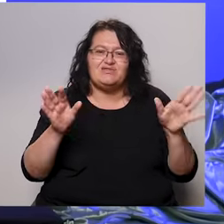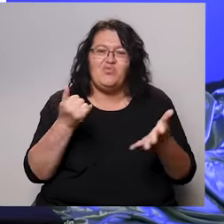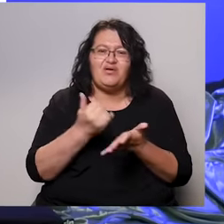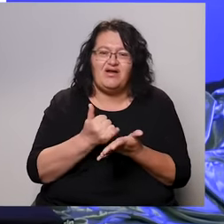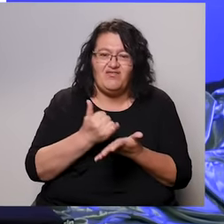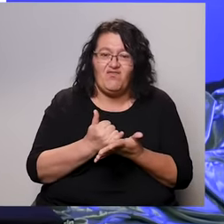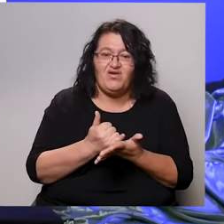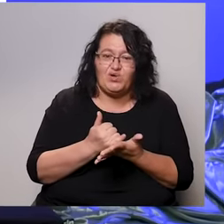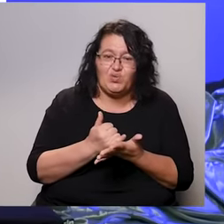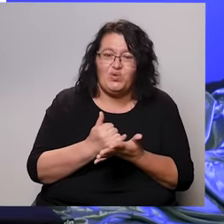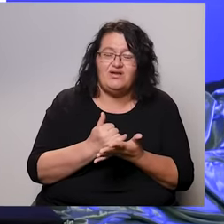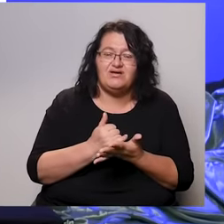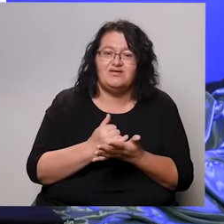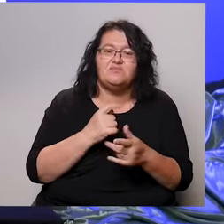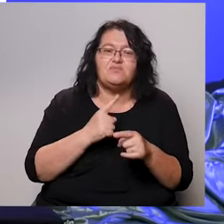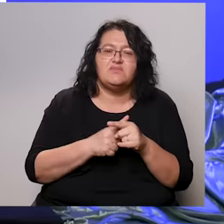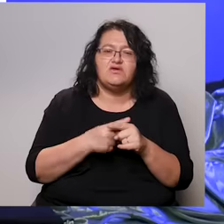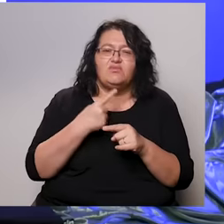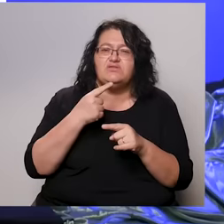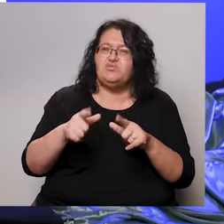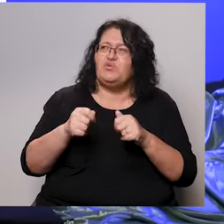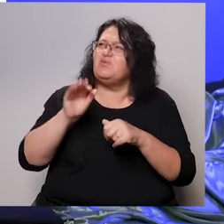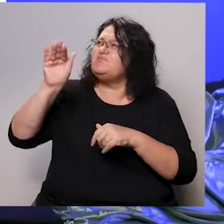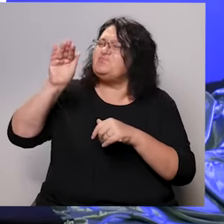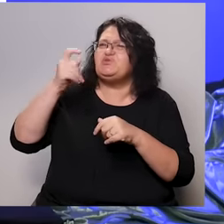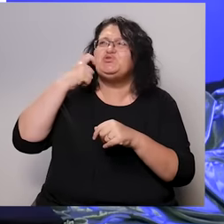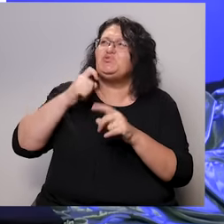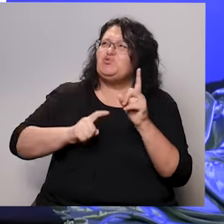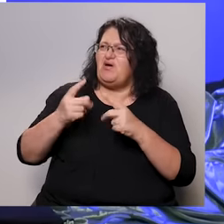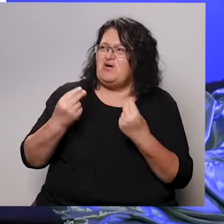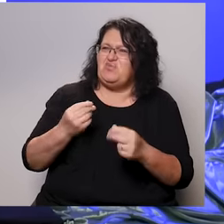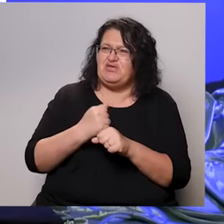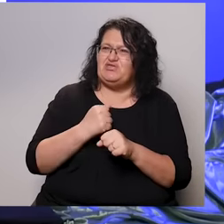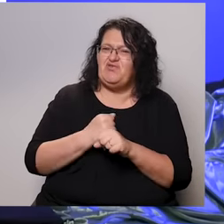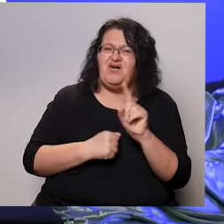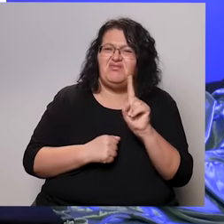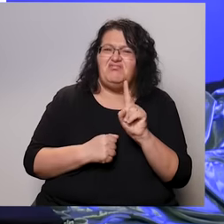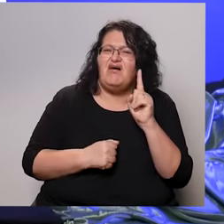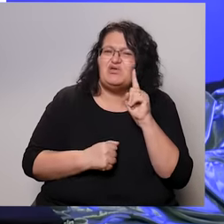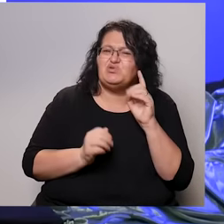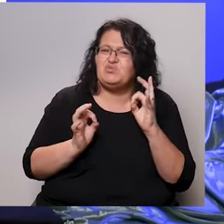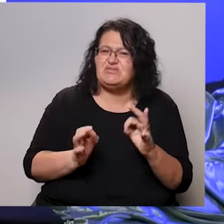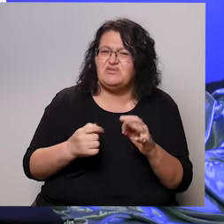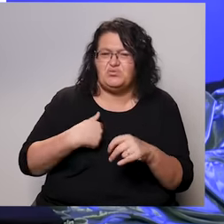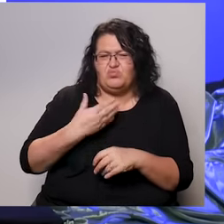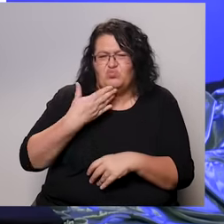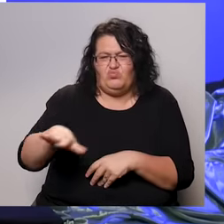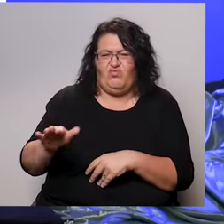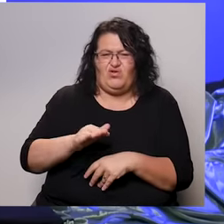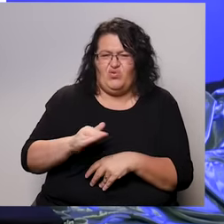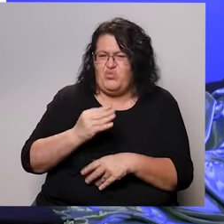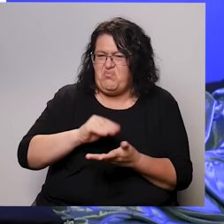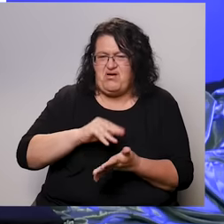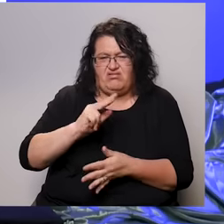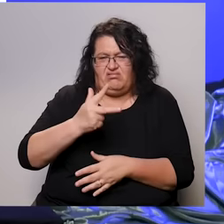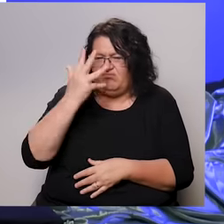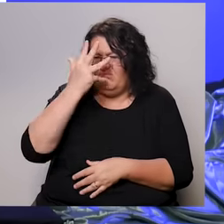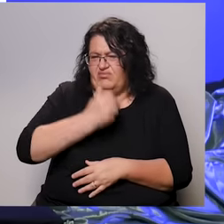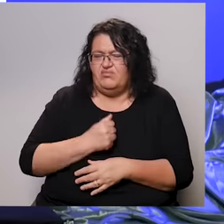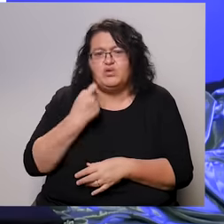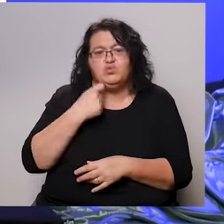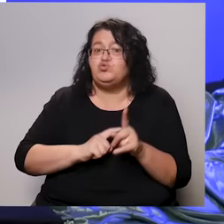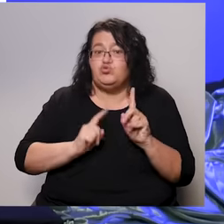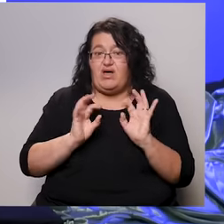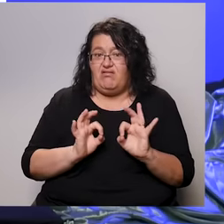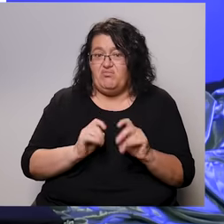adevărul. Și am zis Domnului, zic, Doamne, nu știu dacă e bine ce fac, dar știu un singur lucru, că eu nu vreau asta. Nu știu dacă e bine, dar